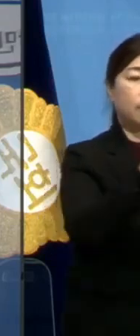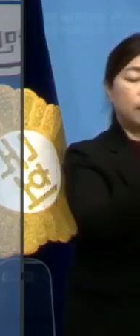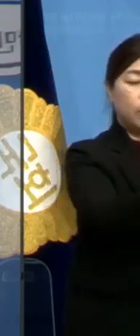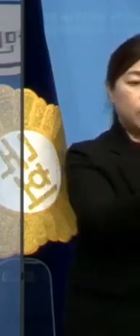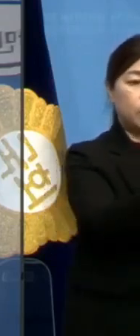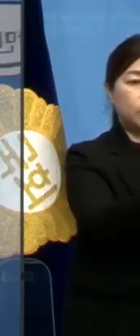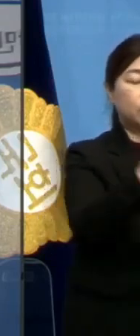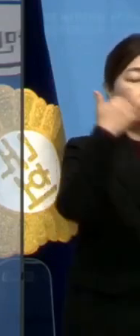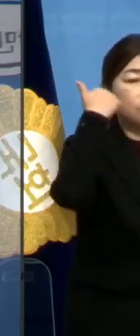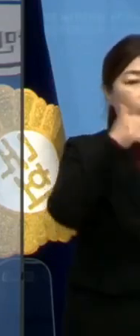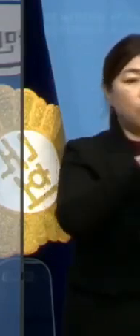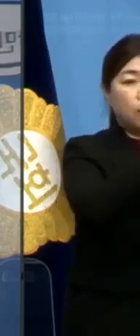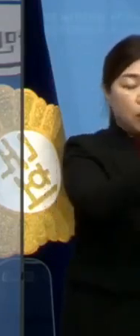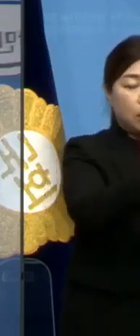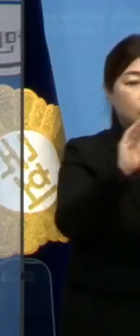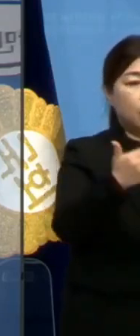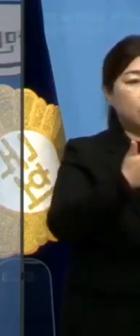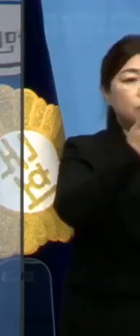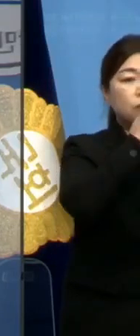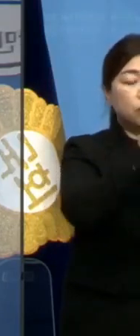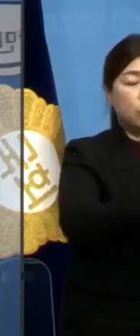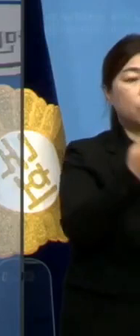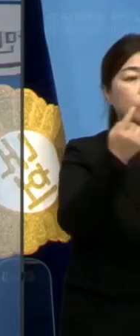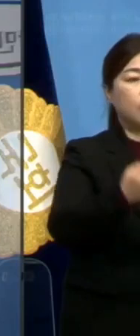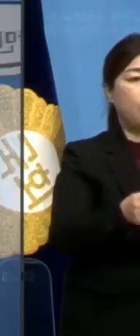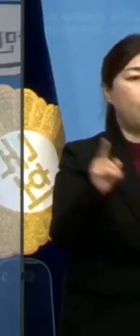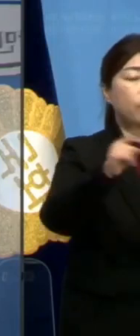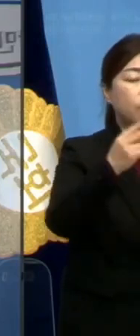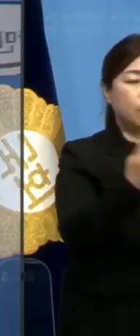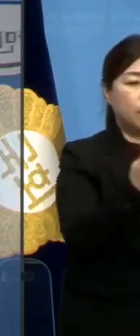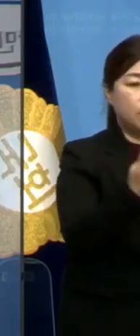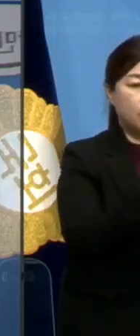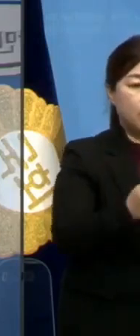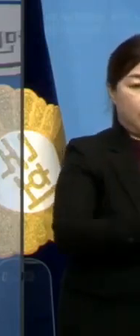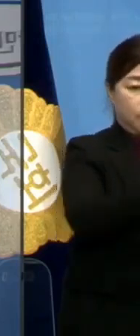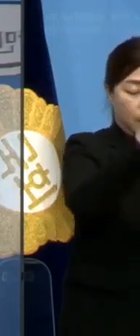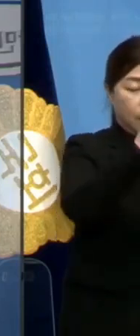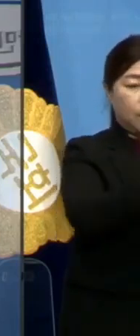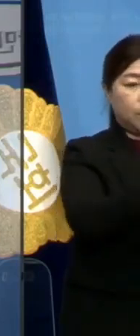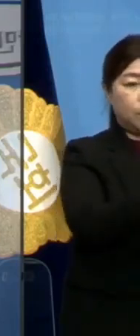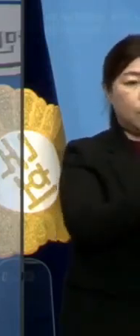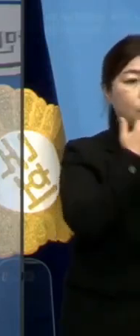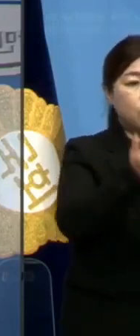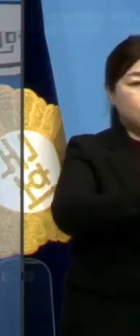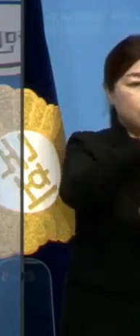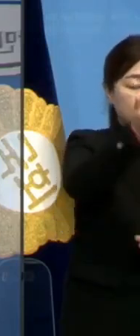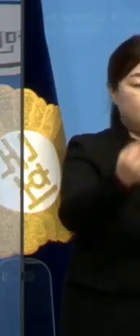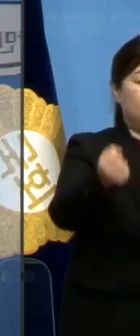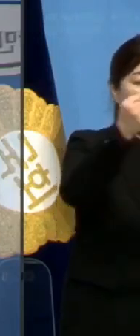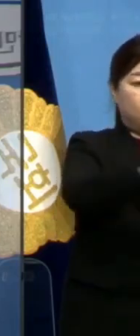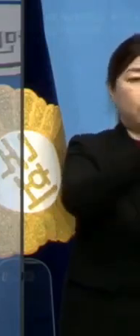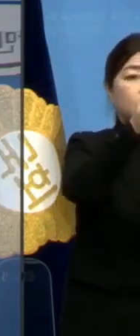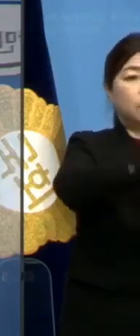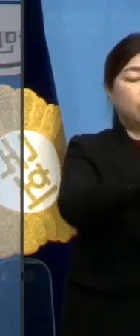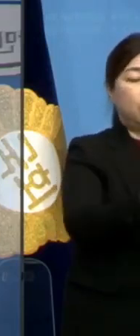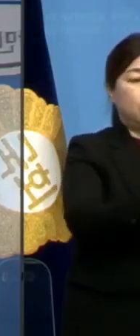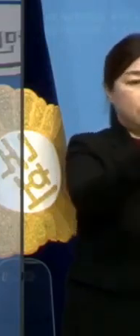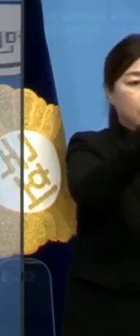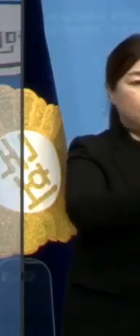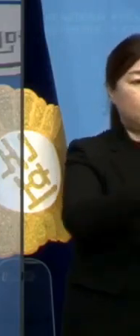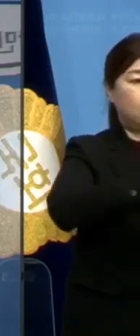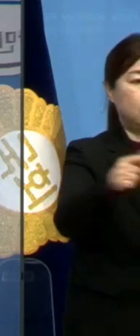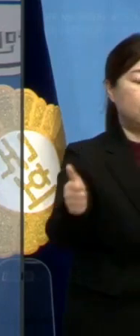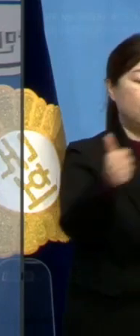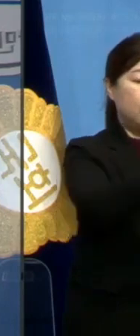누가 후보가 된 게 중요한 게 아니라 어떻게 해서든지 단일화 를 이루어 서울시장 보선 을 얘기고 정권교체